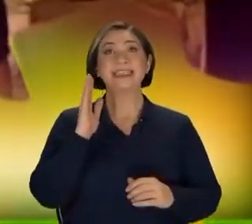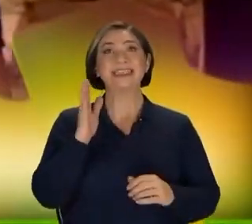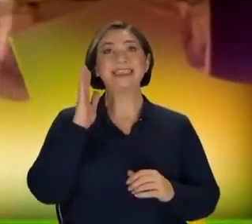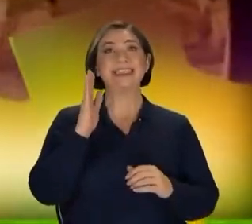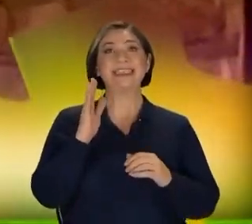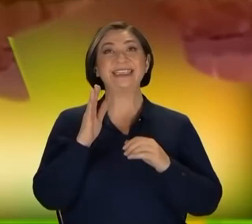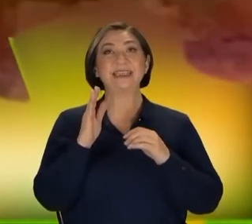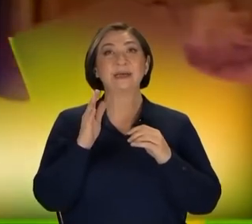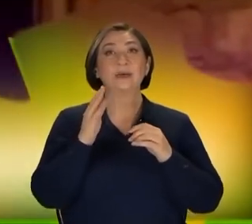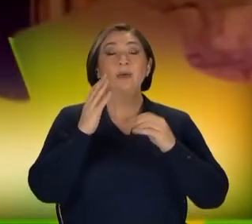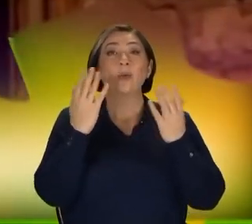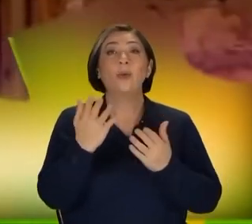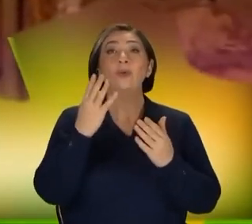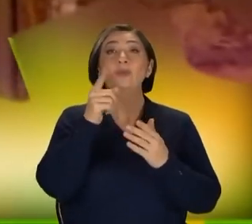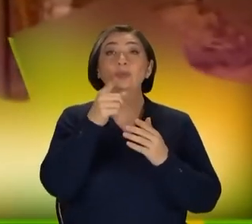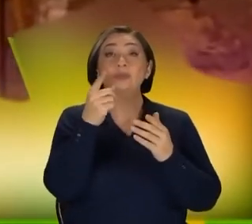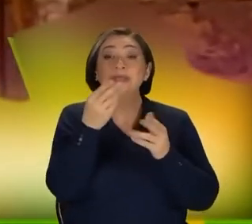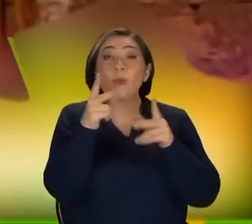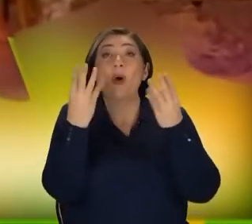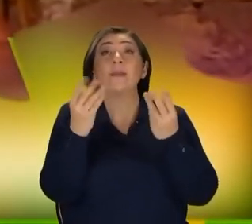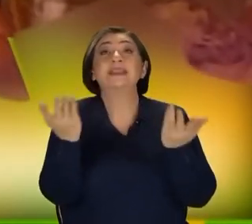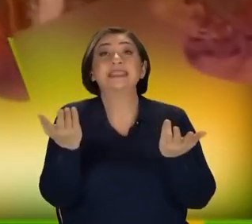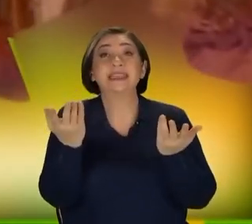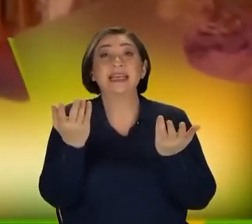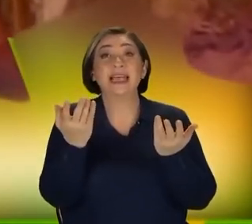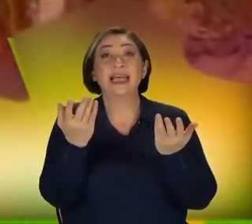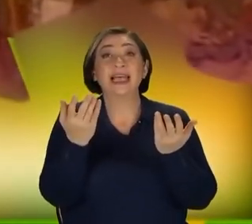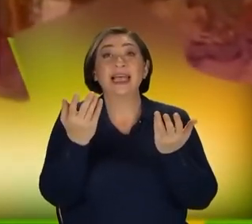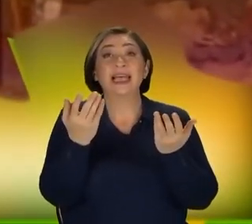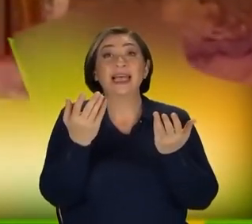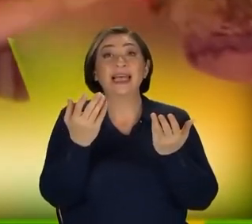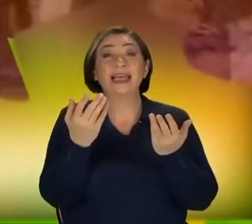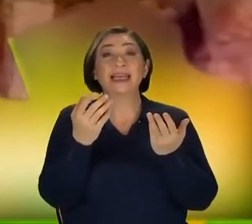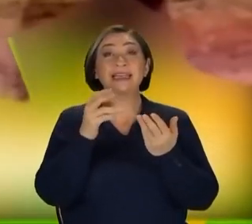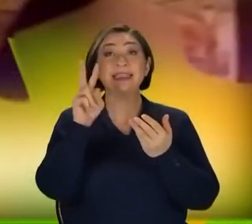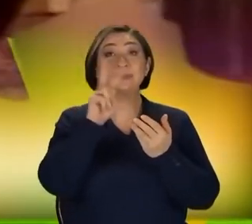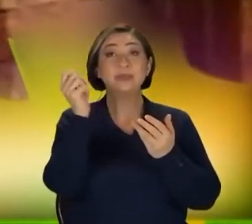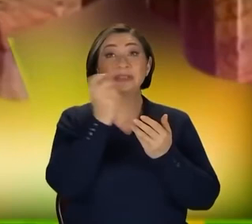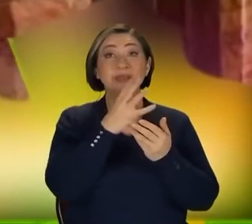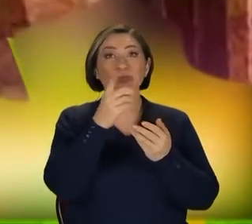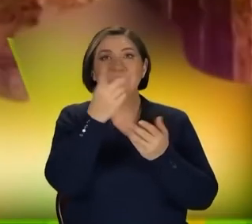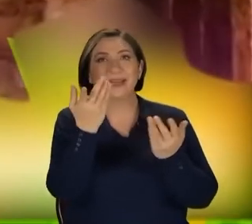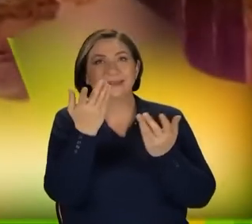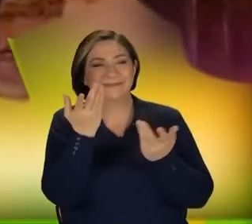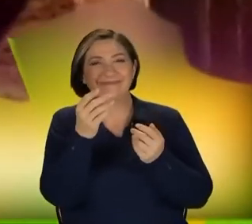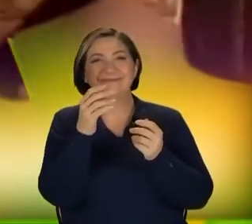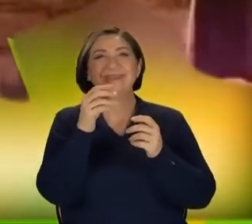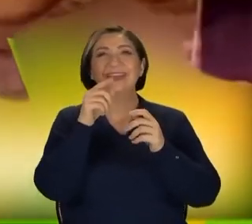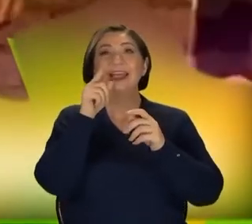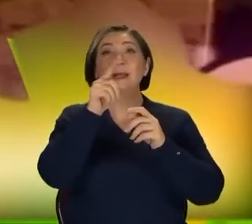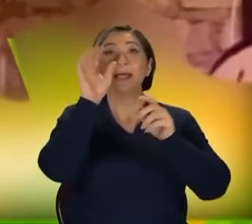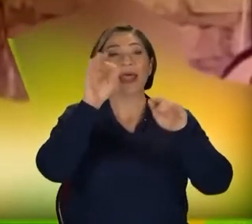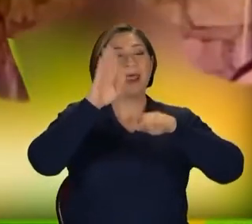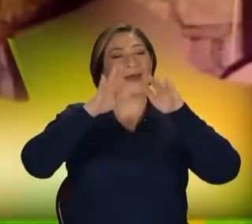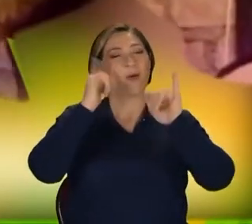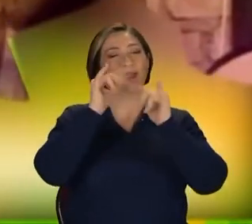Tiki. Şimdi Türk robot olsa böyle olmaz ki. Yani 20 bin çeşit hareket var bizde. O hareketleri hafızaya kaydedeyim